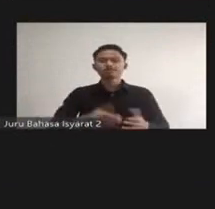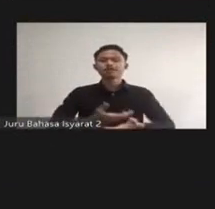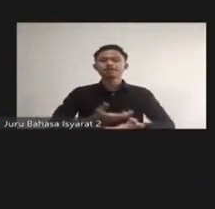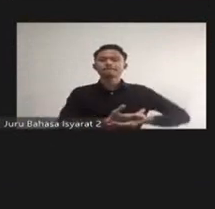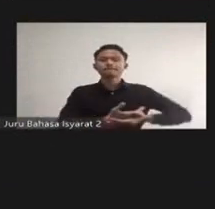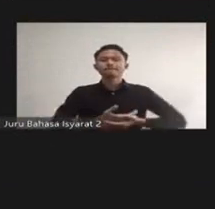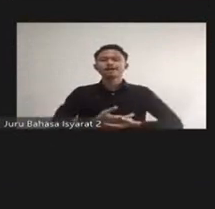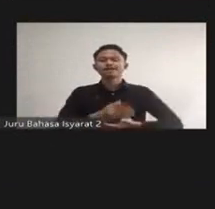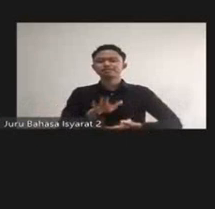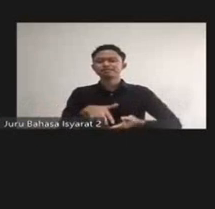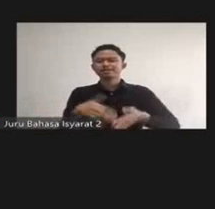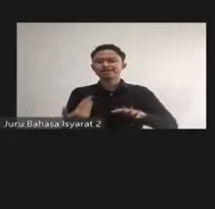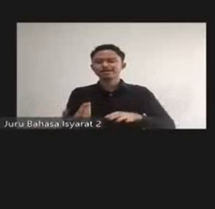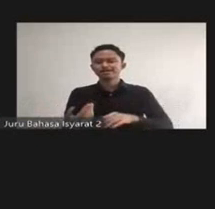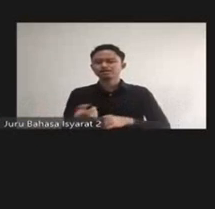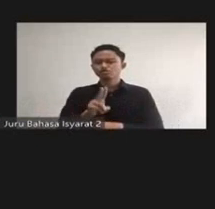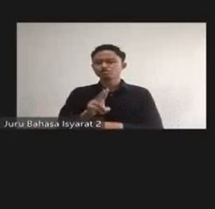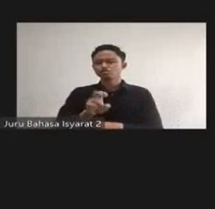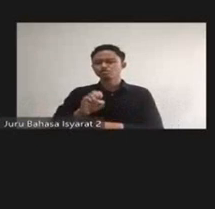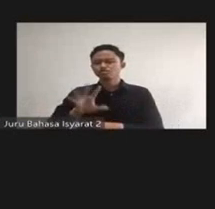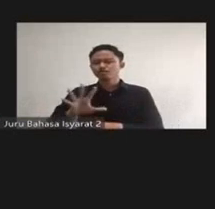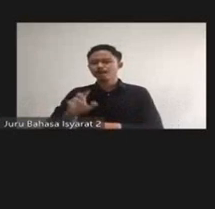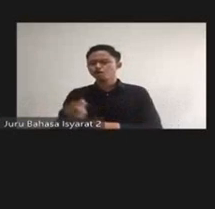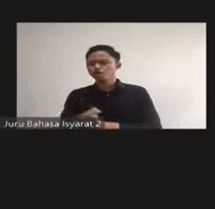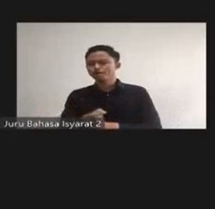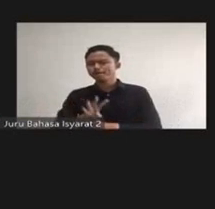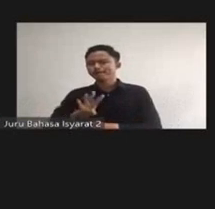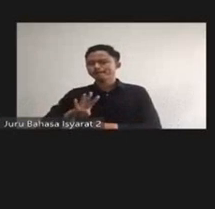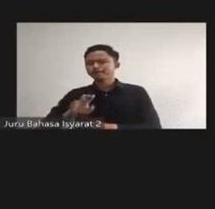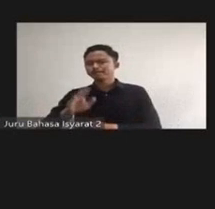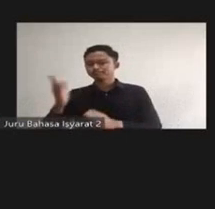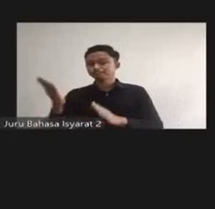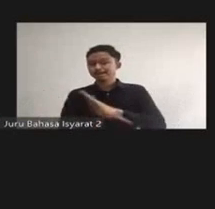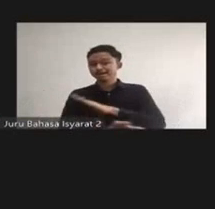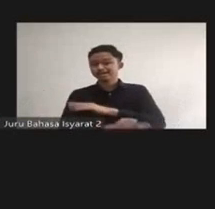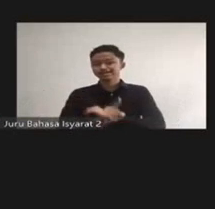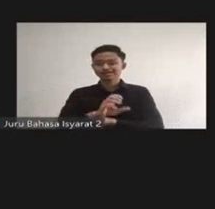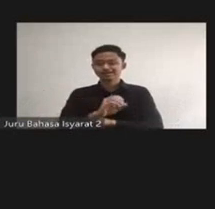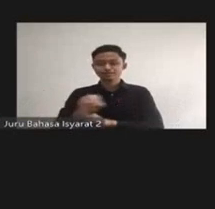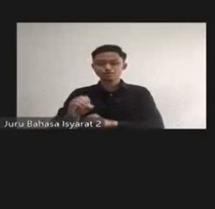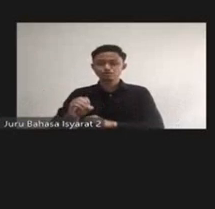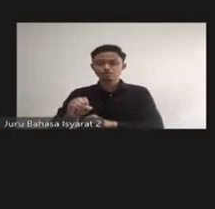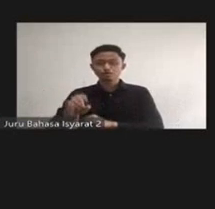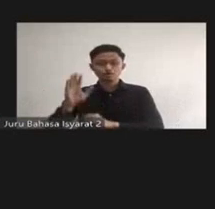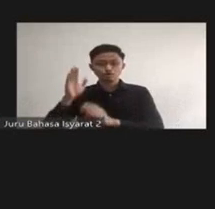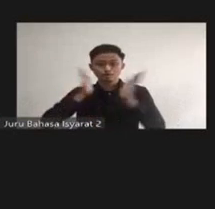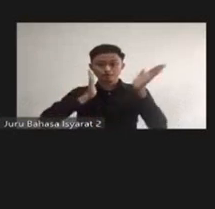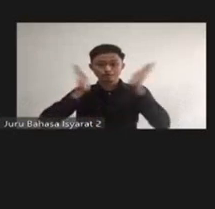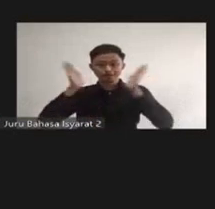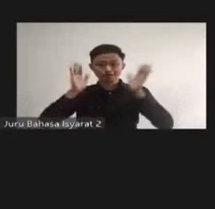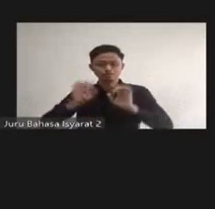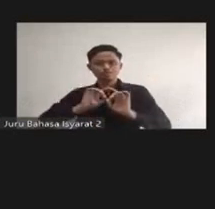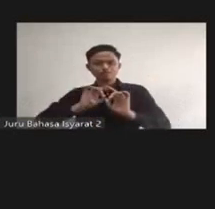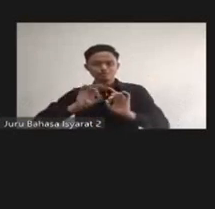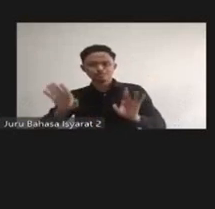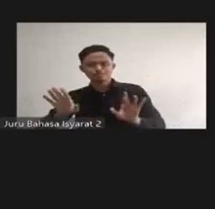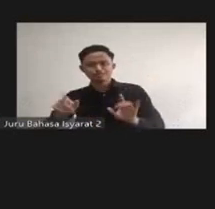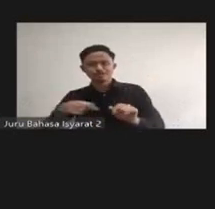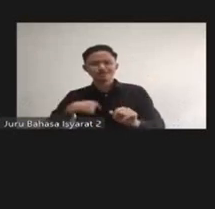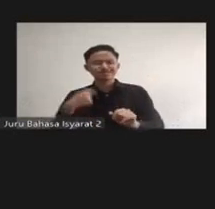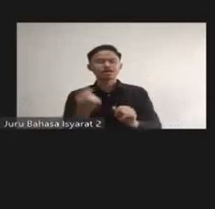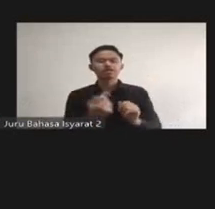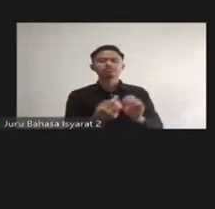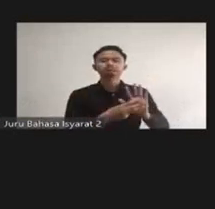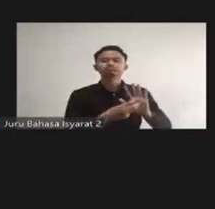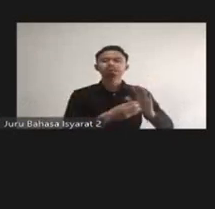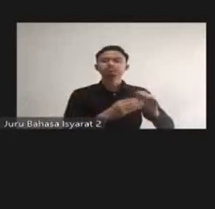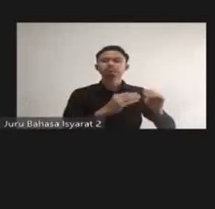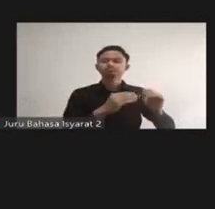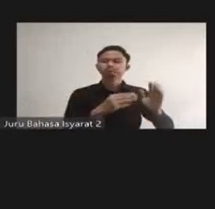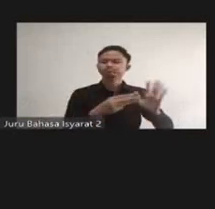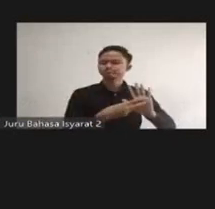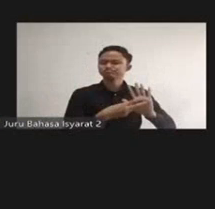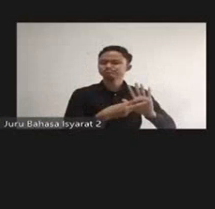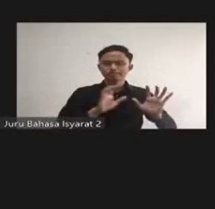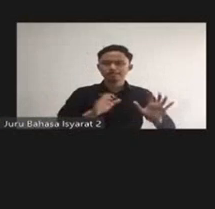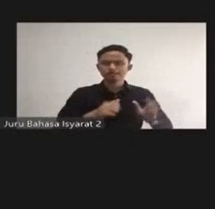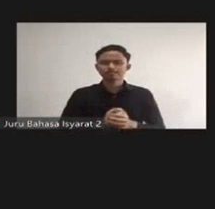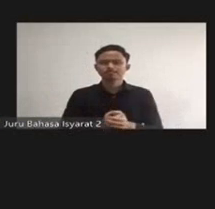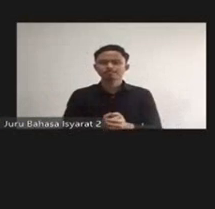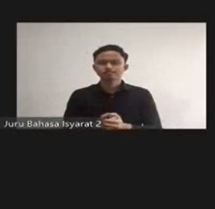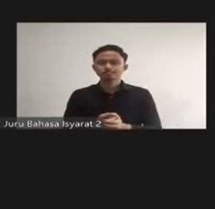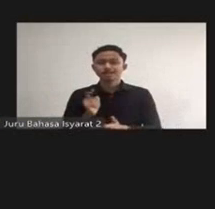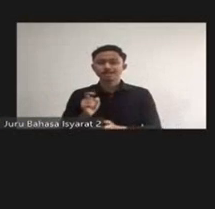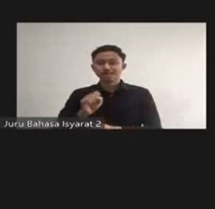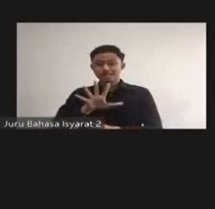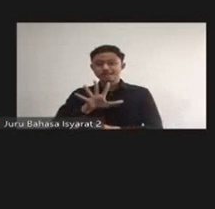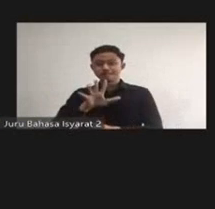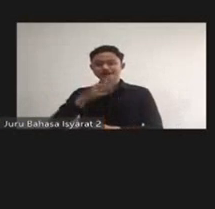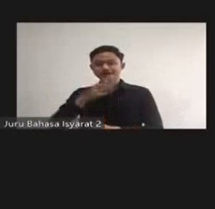25,4 per 1000, bandingkan dengan Malaysia 8,4 per 1000. Jadi modalnya kita sudah bermasalah. Kemudian ada 5 penyakit